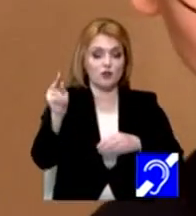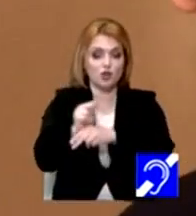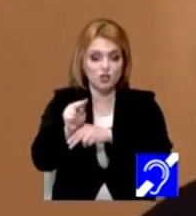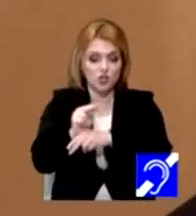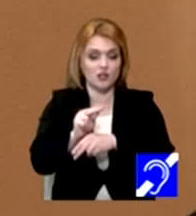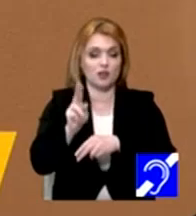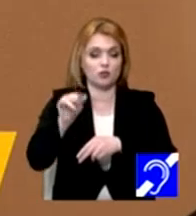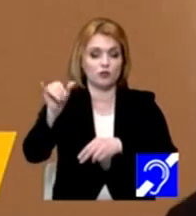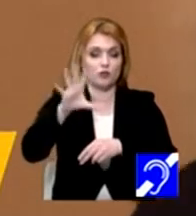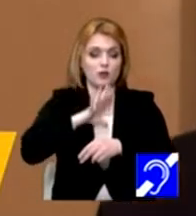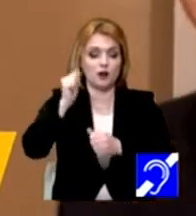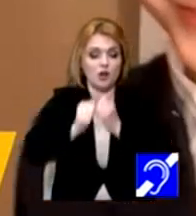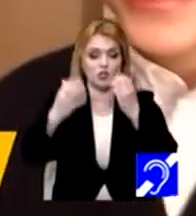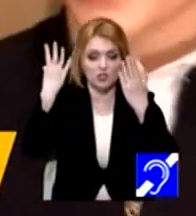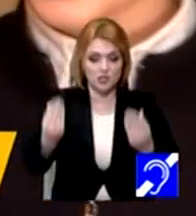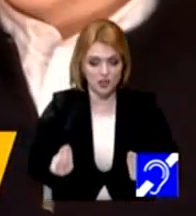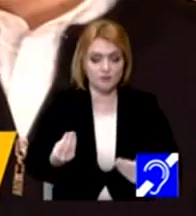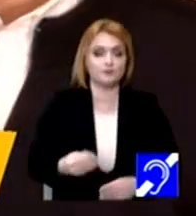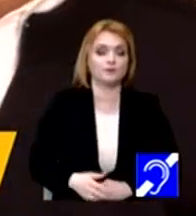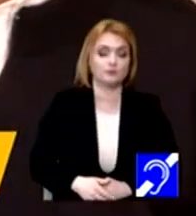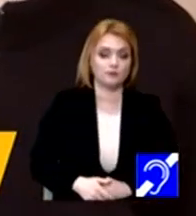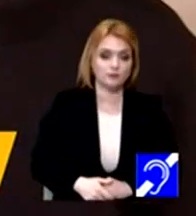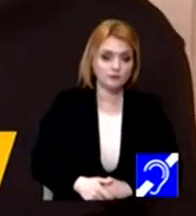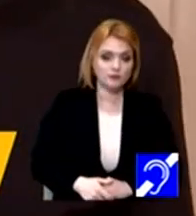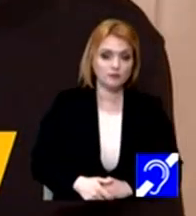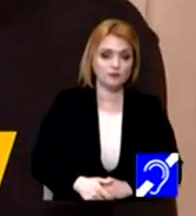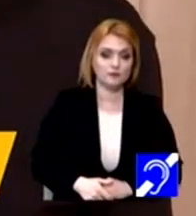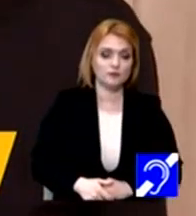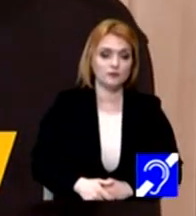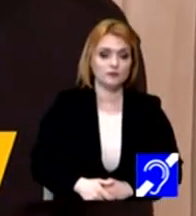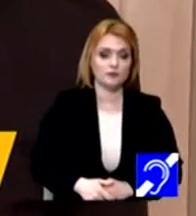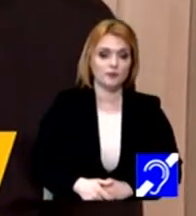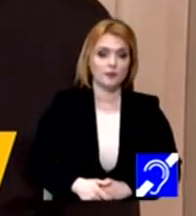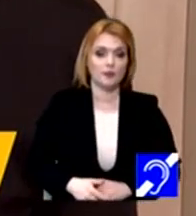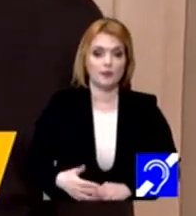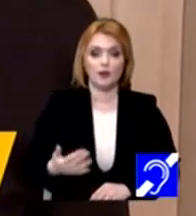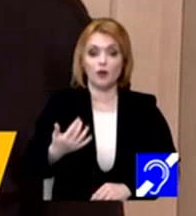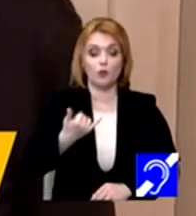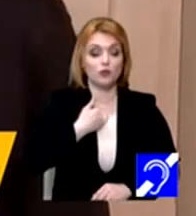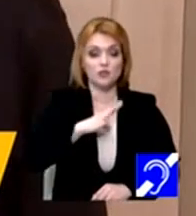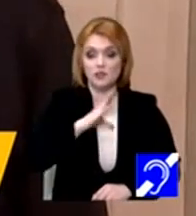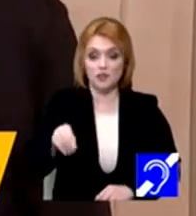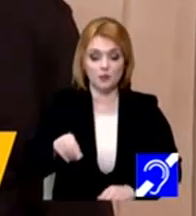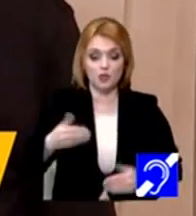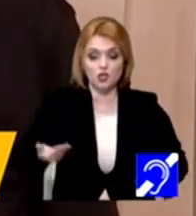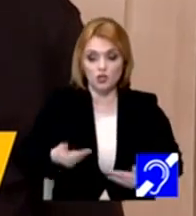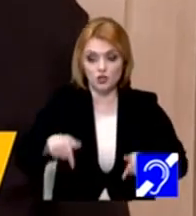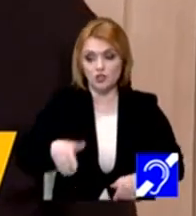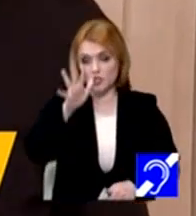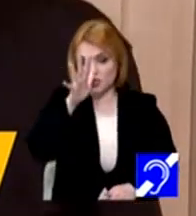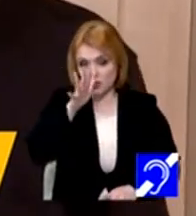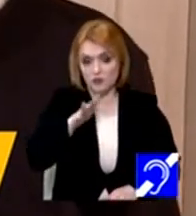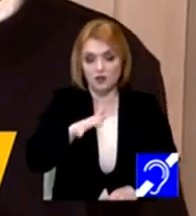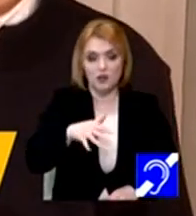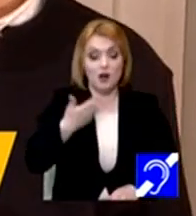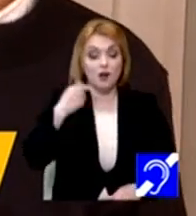zi de zi, că noi, când nu aveam locuință în Chișinău și veneam, ne